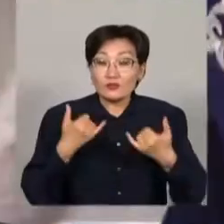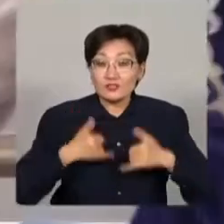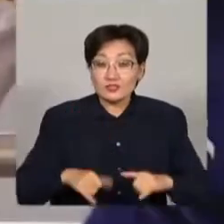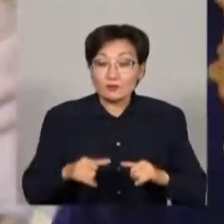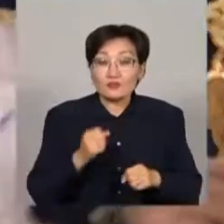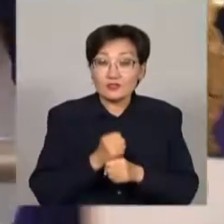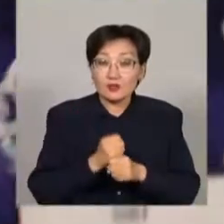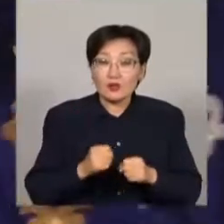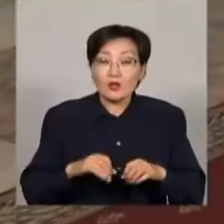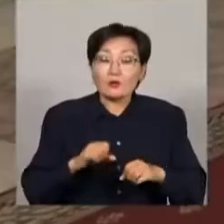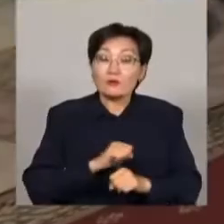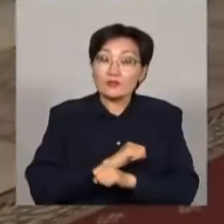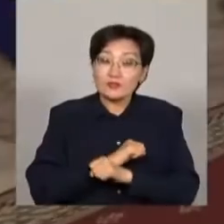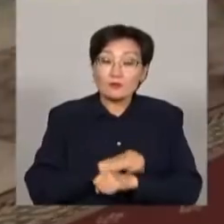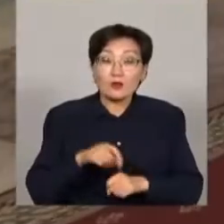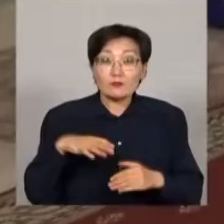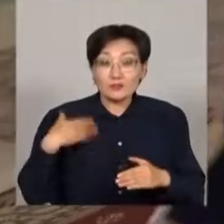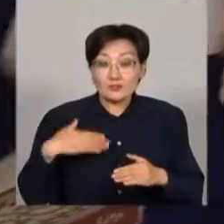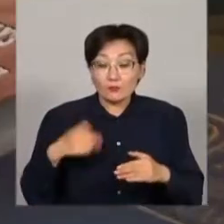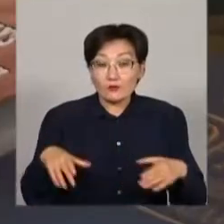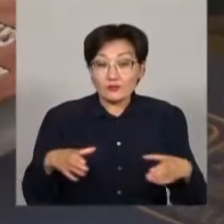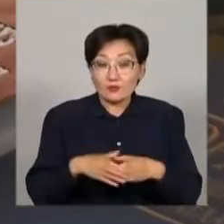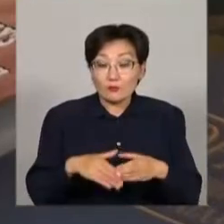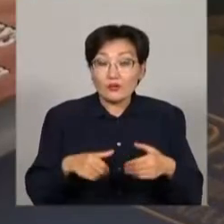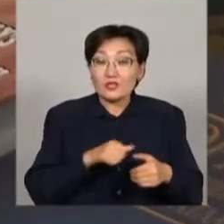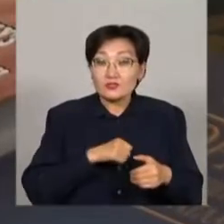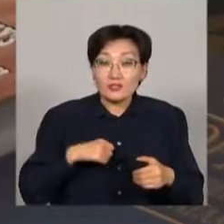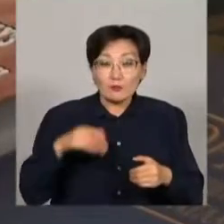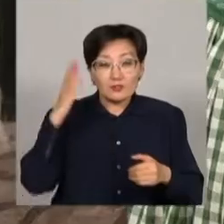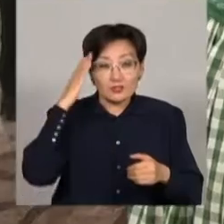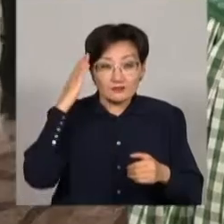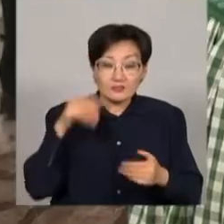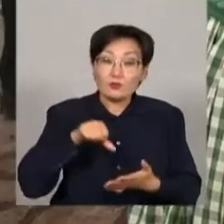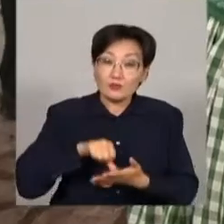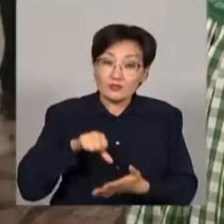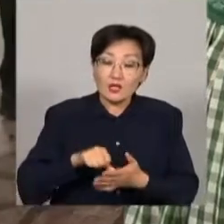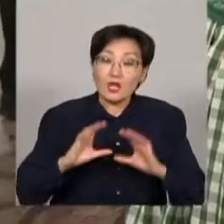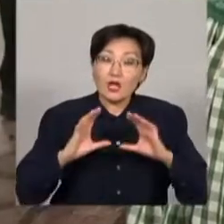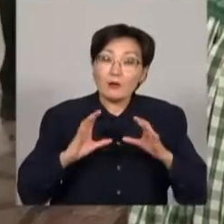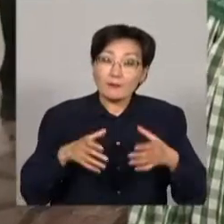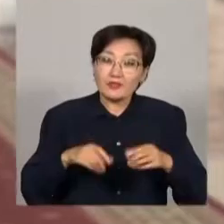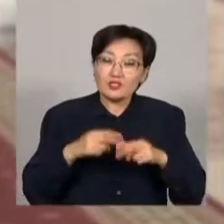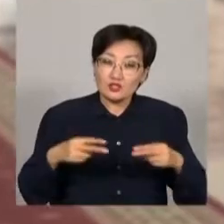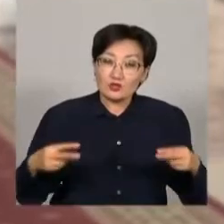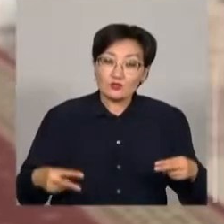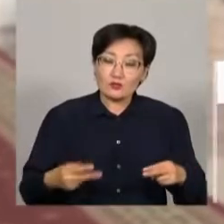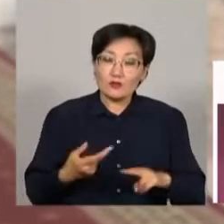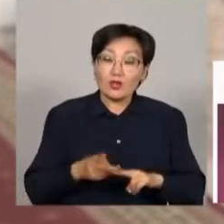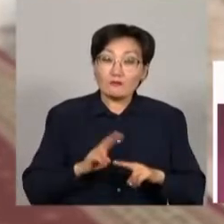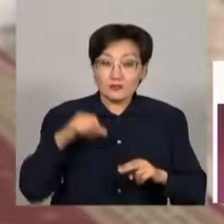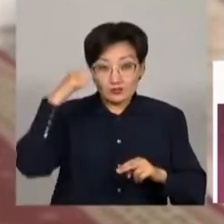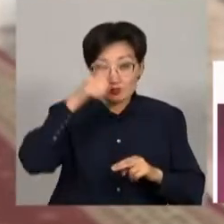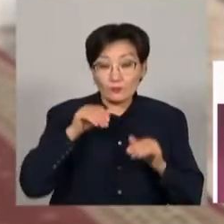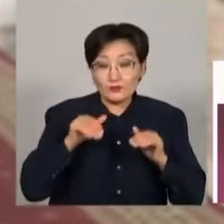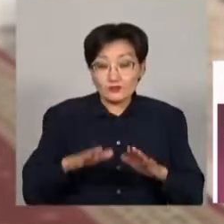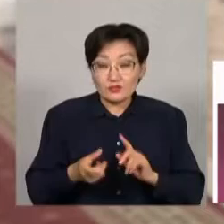и сделать досуг посетителей полезным, организаторы привлекли самых талантливых представителей мира литературы. В этом году мы